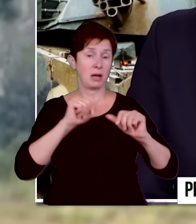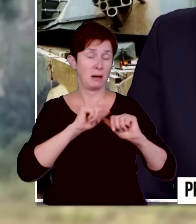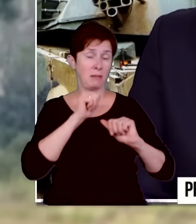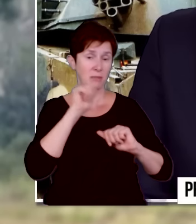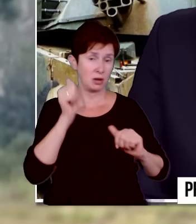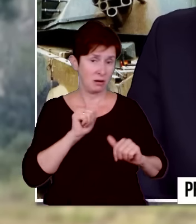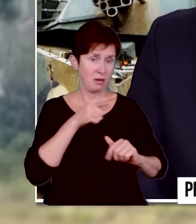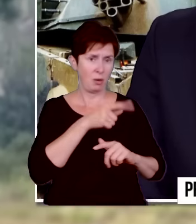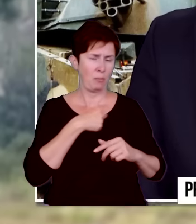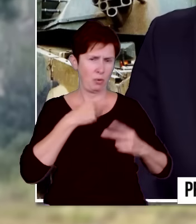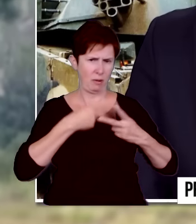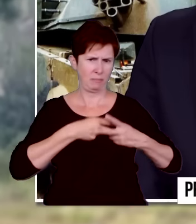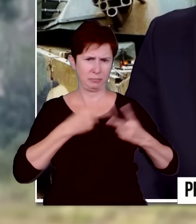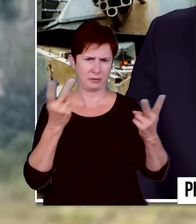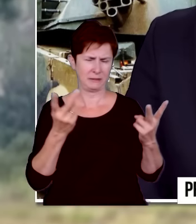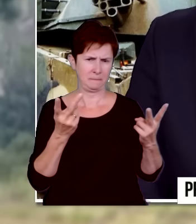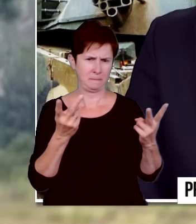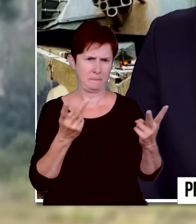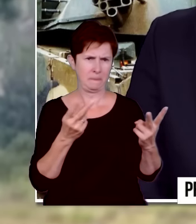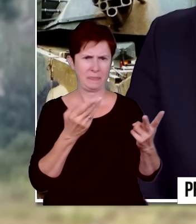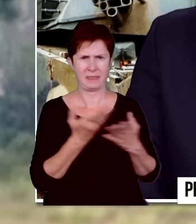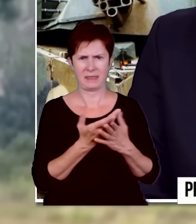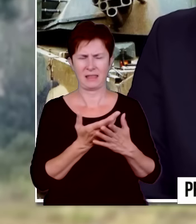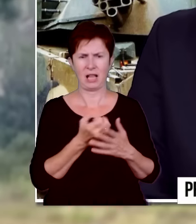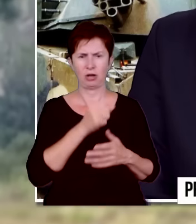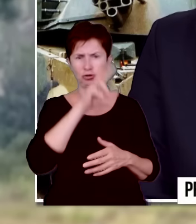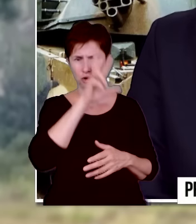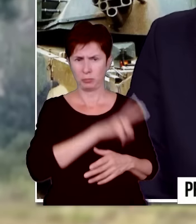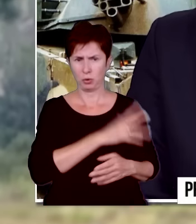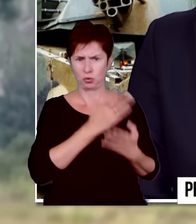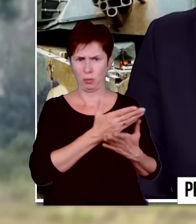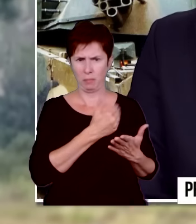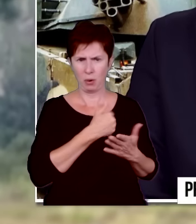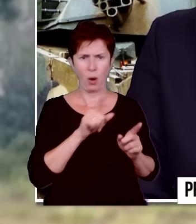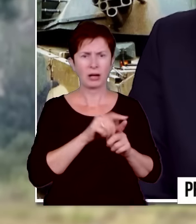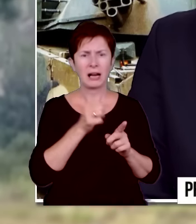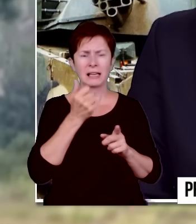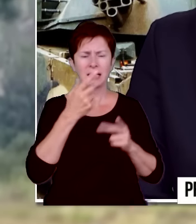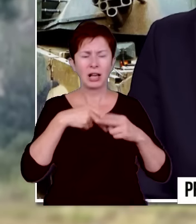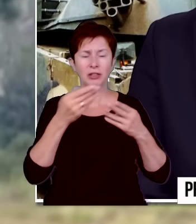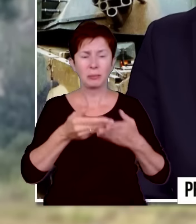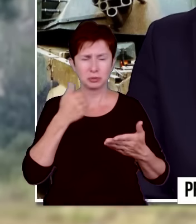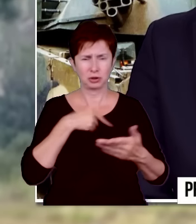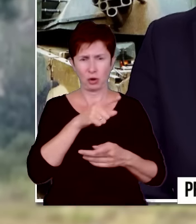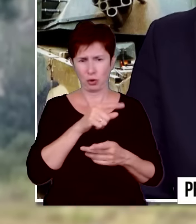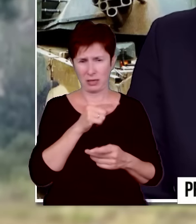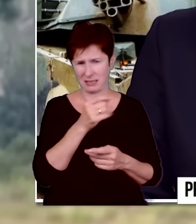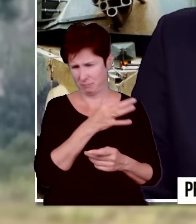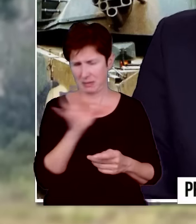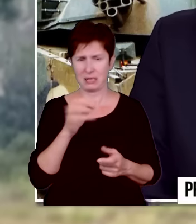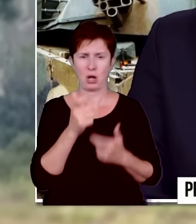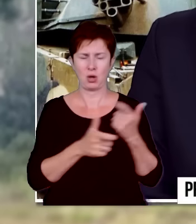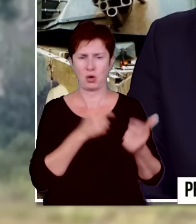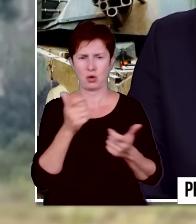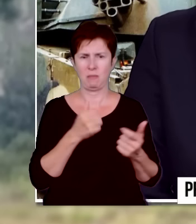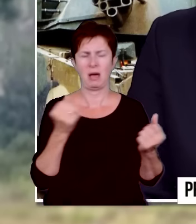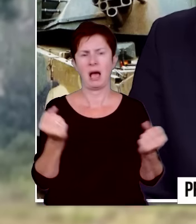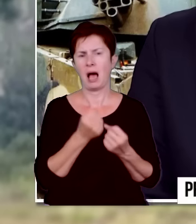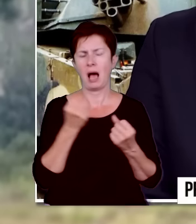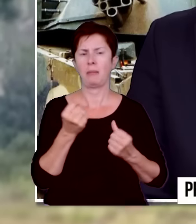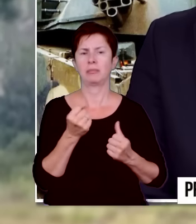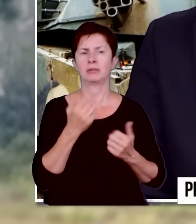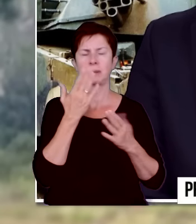faktu chyba prawie trzech miesiącach od jego zaistnienia nie jest przypadkowe i uderzało wprost ministra obrony narodowej albo bezczynność